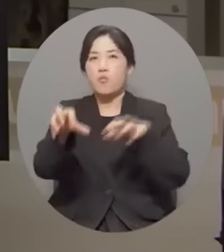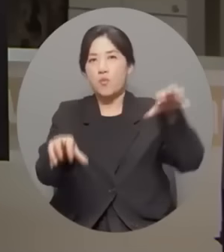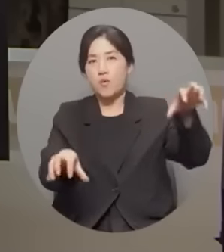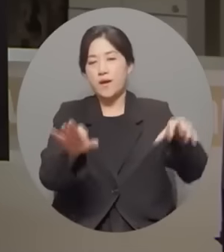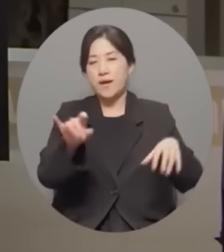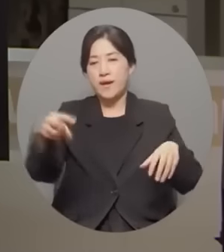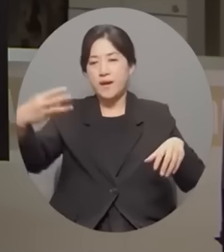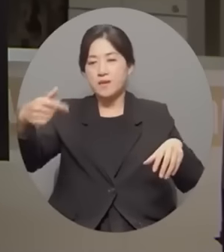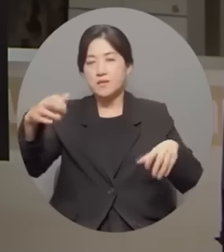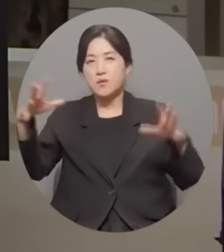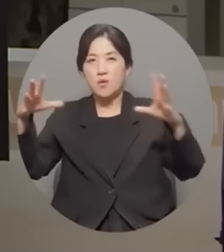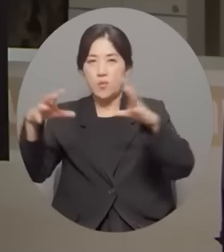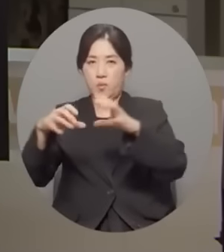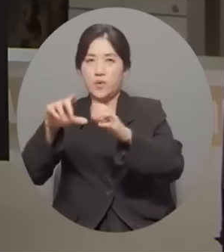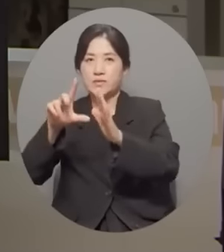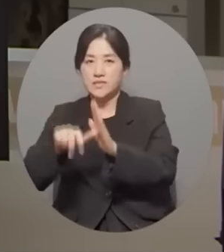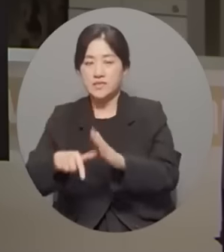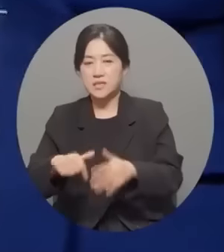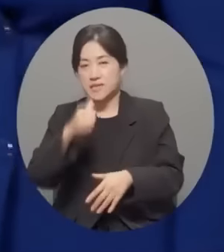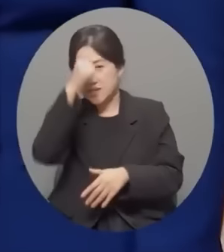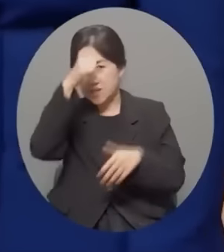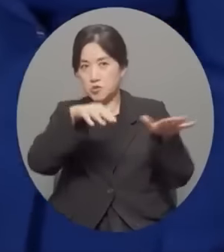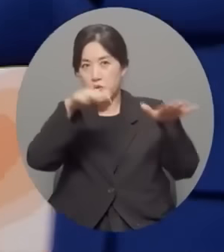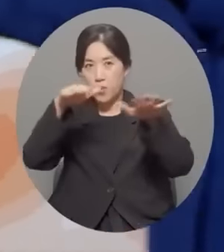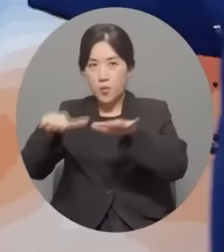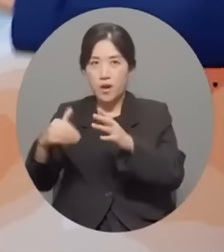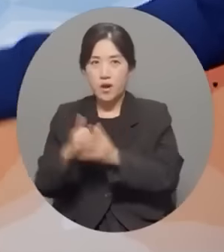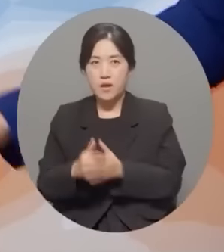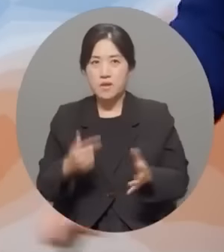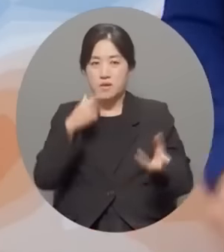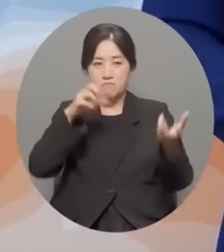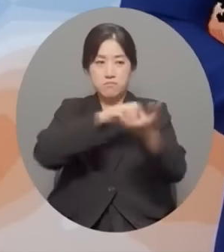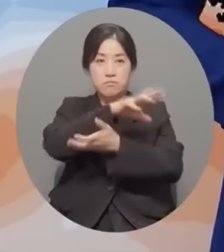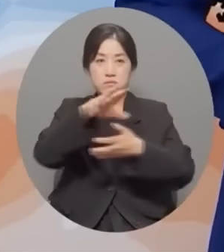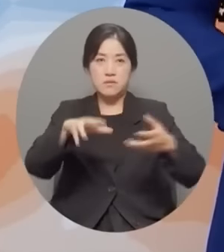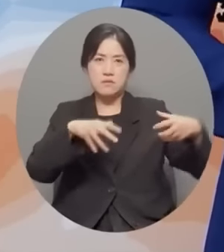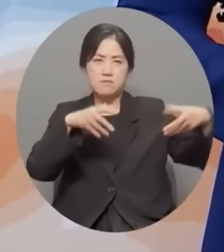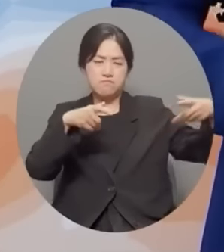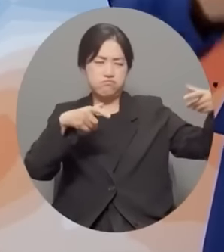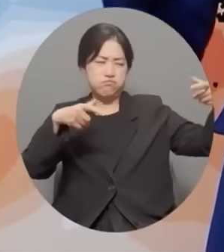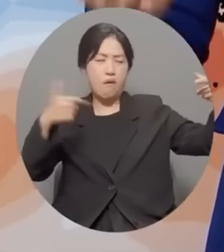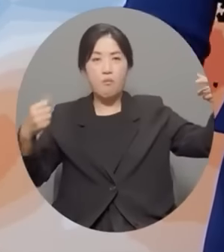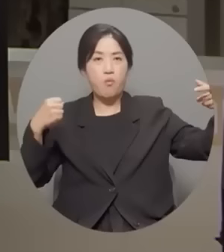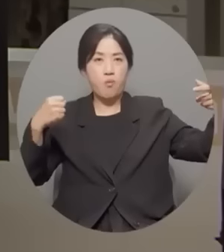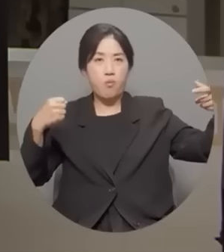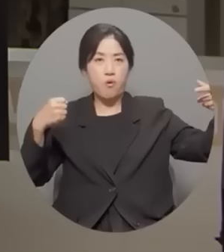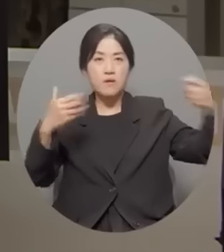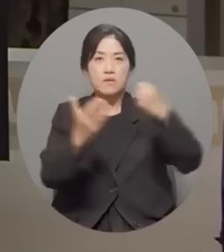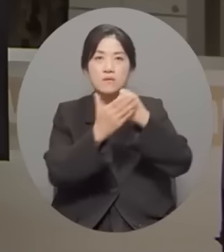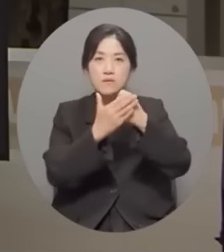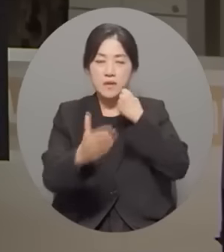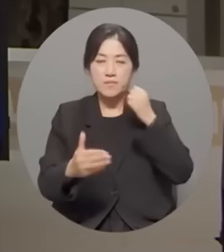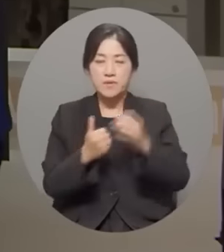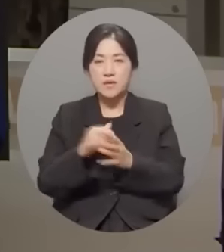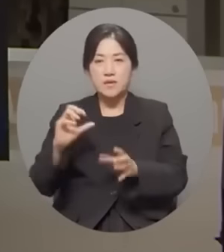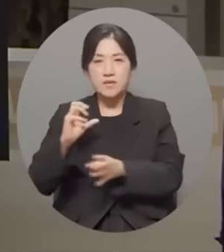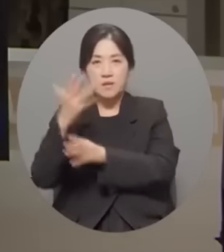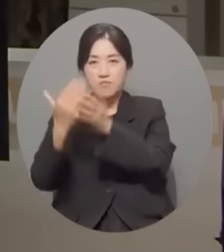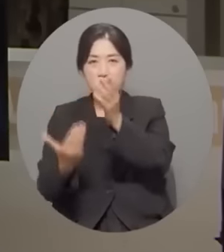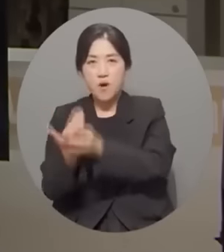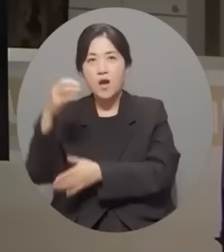엘니뇨 쇠퇴기인 지금 인도양에는 이렇게 많은 비구름이 발생했습니다. 이 때문에 태풍의